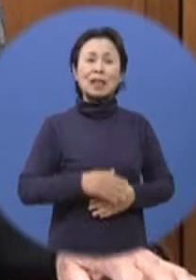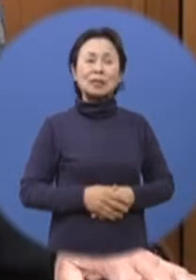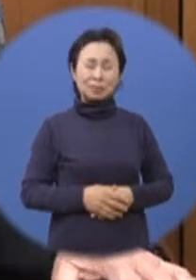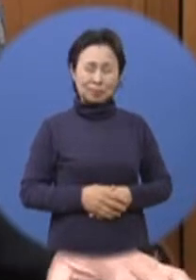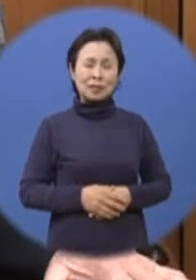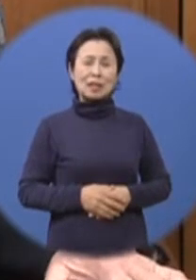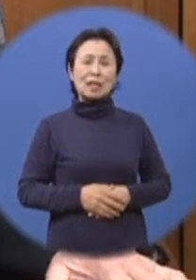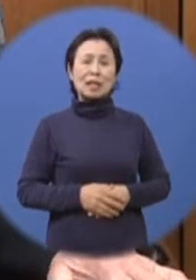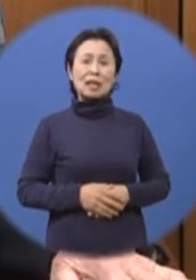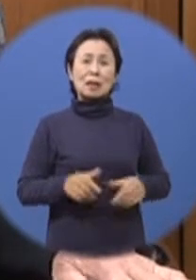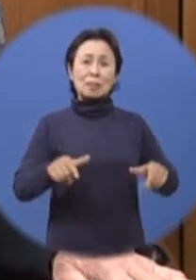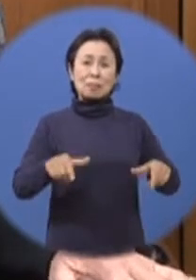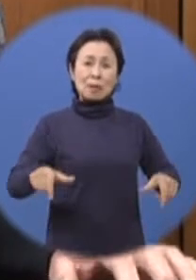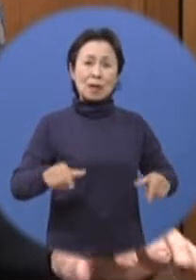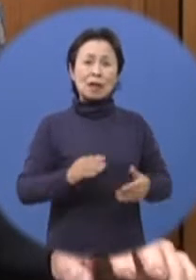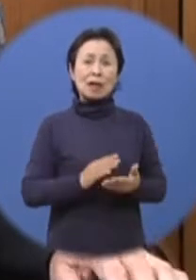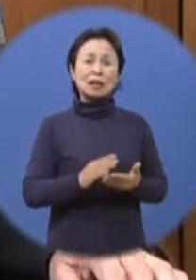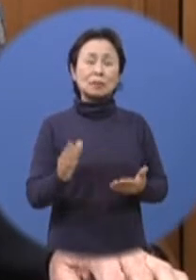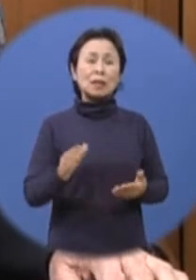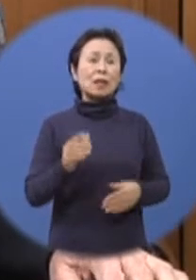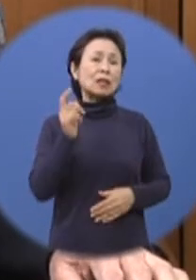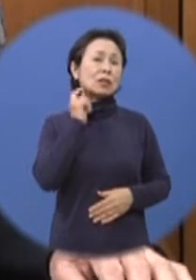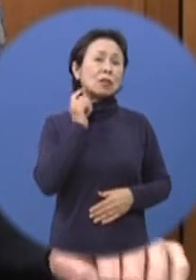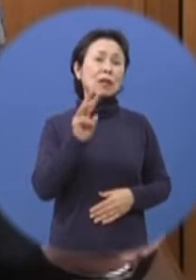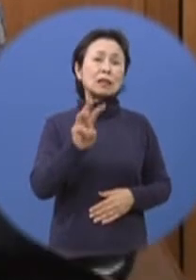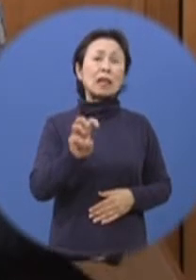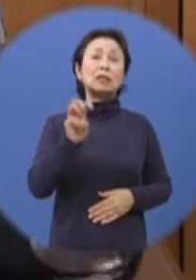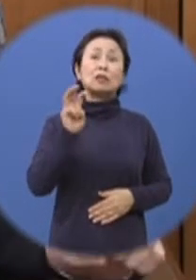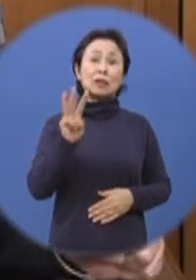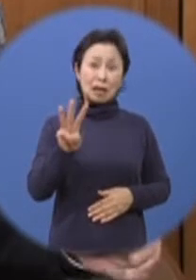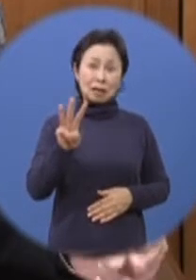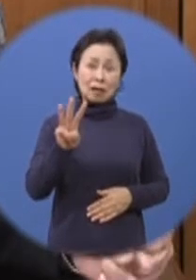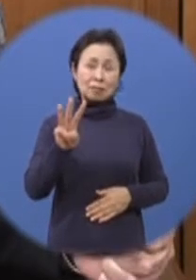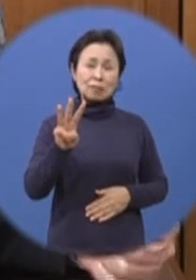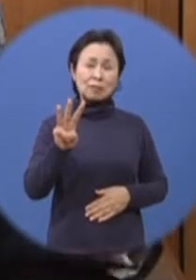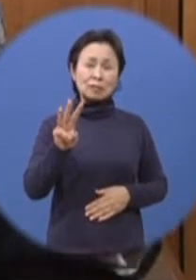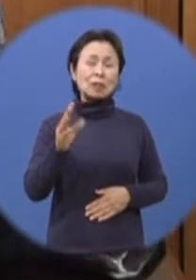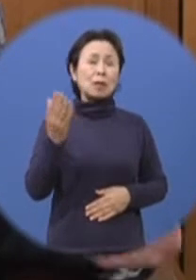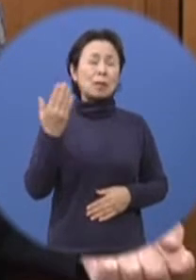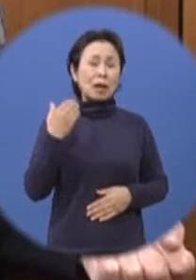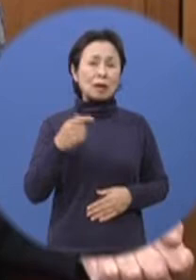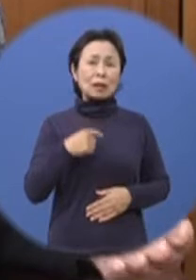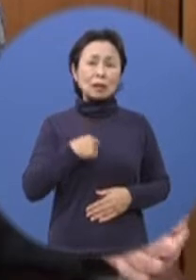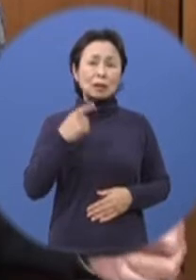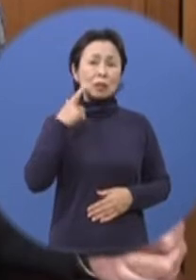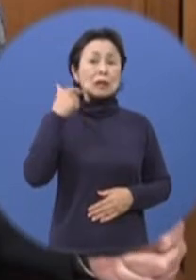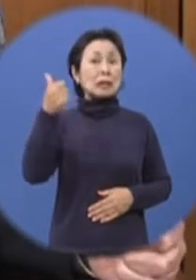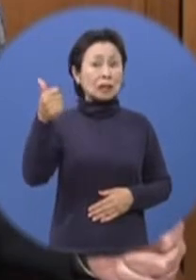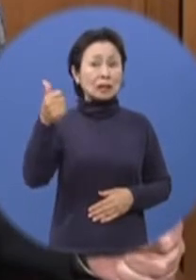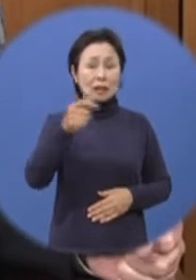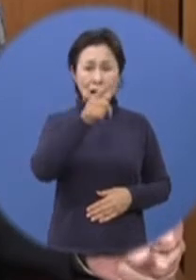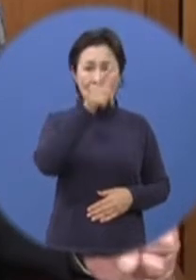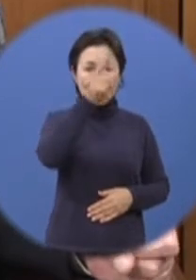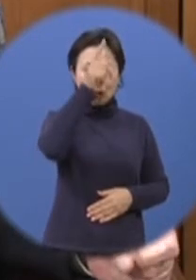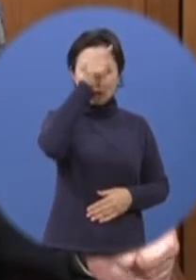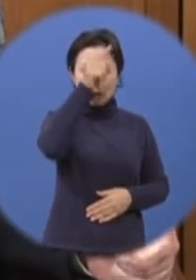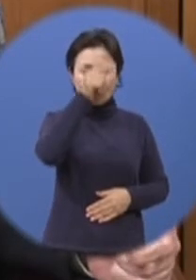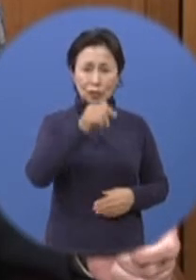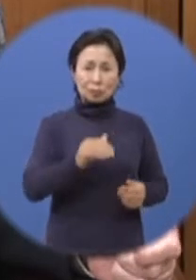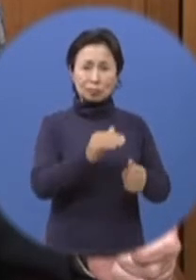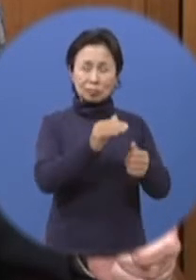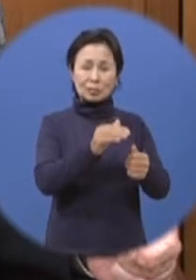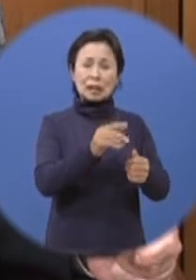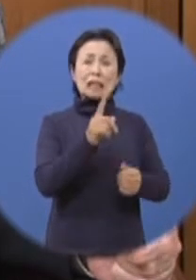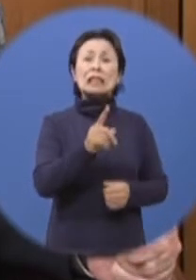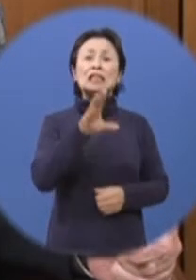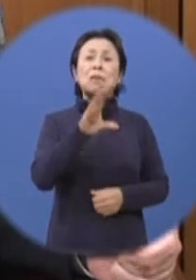ロスはい当時あの私の父が1まんまのにを塗料がっておりまして採卵用花専門